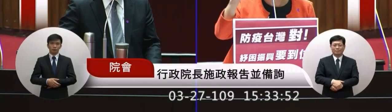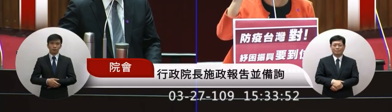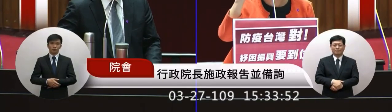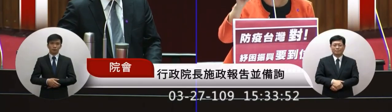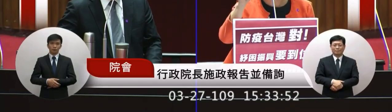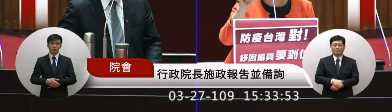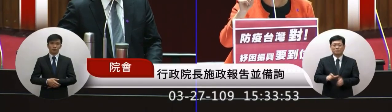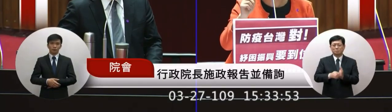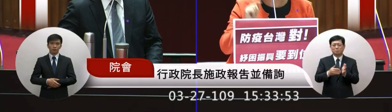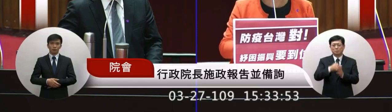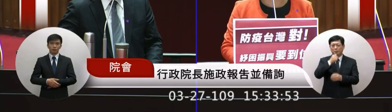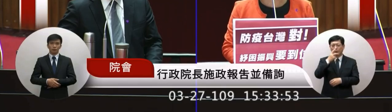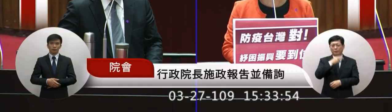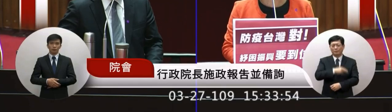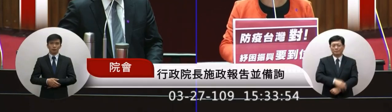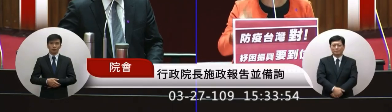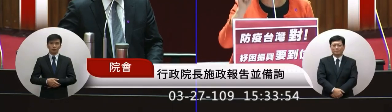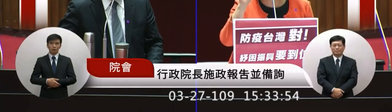了。